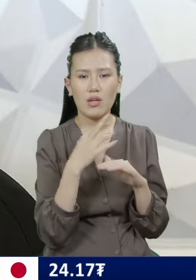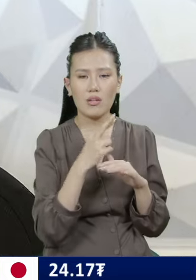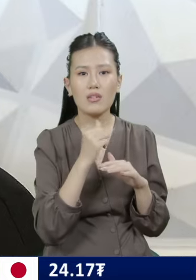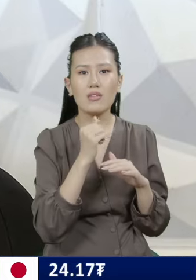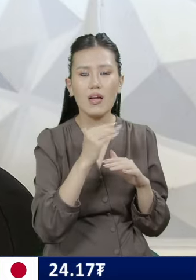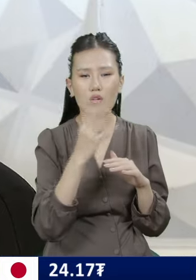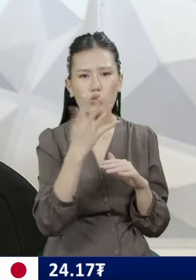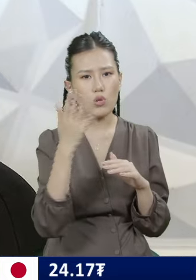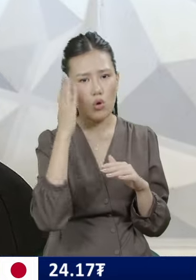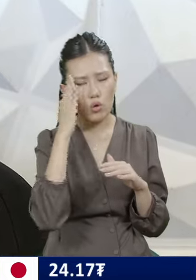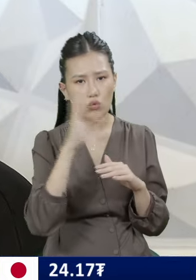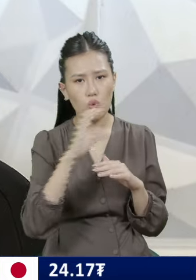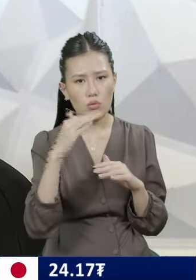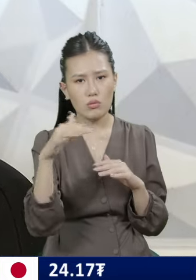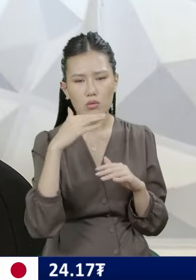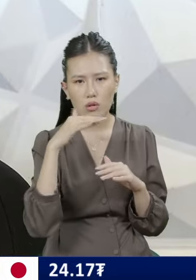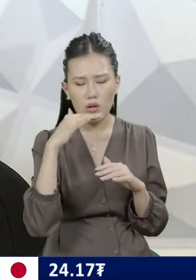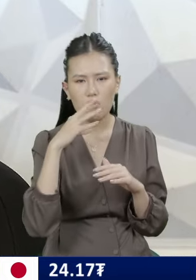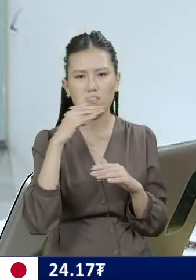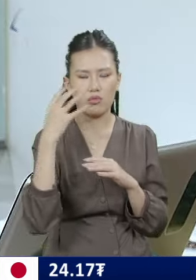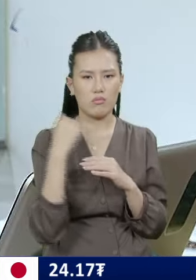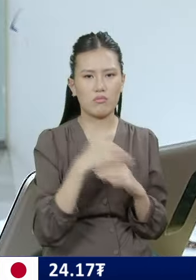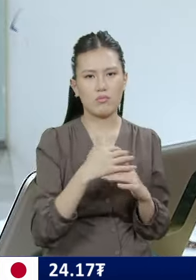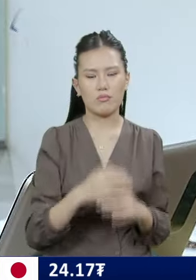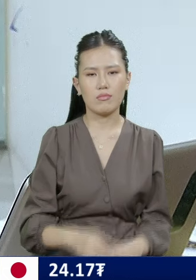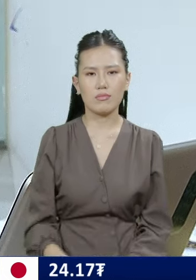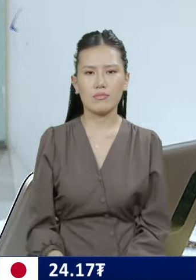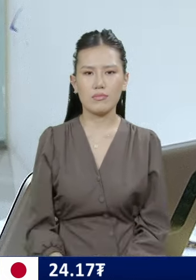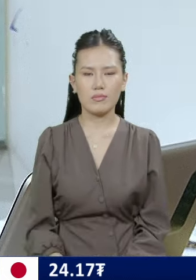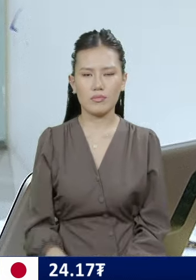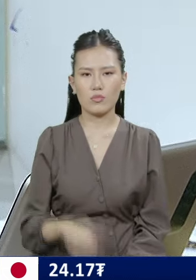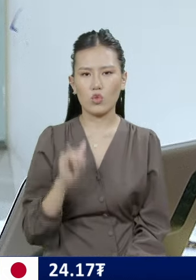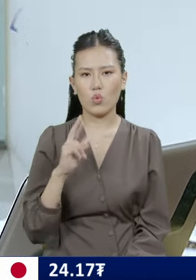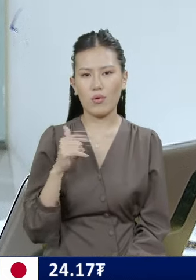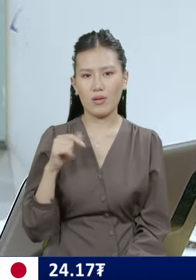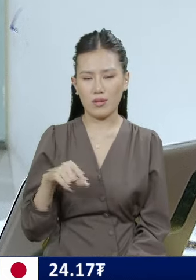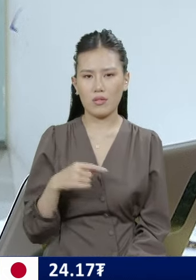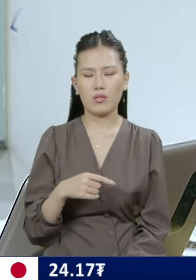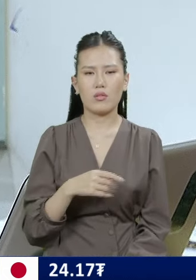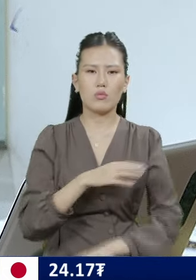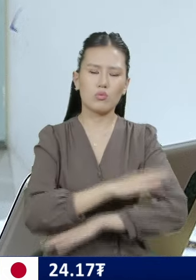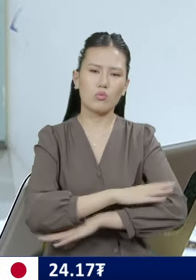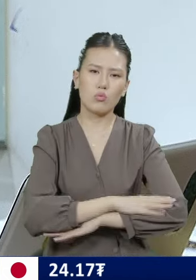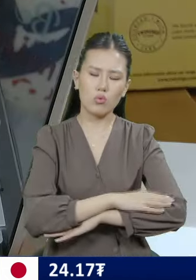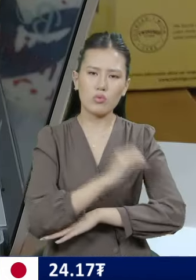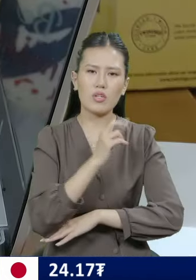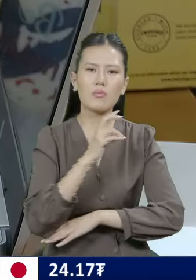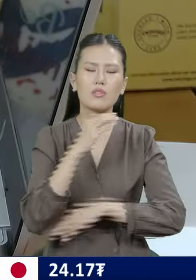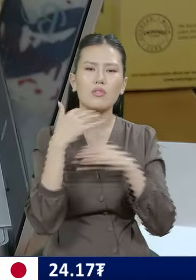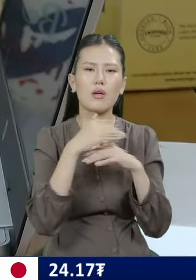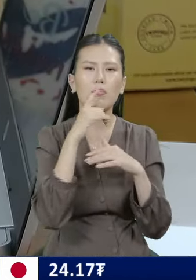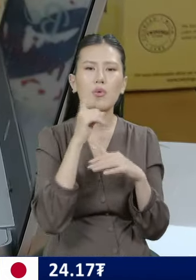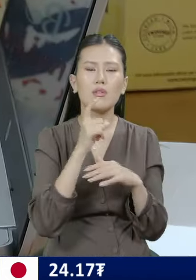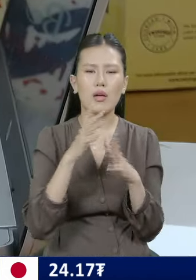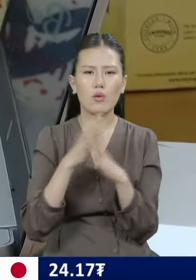одоо энэ 45 оны сургалт явж байна гэж ойлгож байна. Уянгагийн дунд сургуульд багшлах хүсэл сонирхол нь аль 10 жилийн